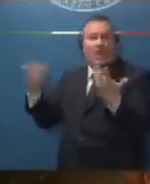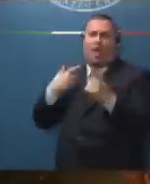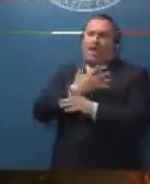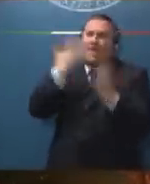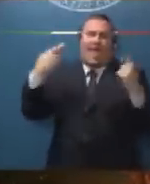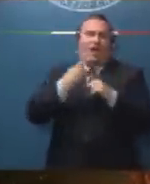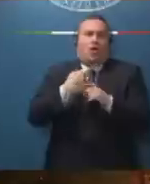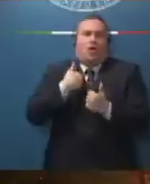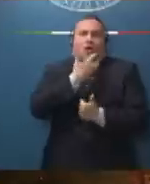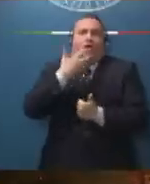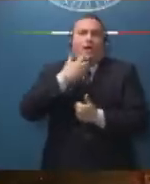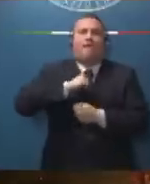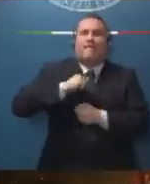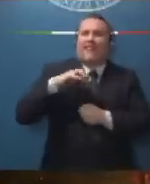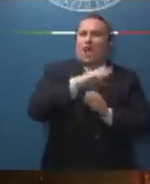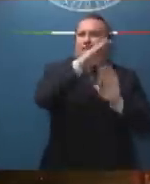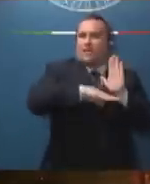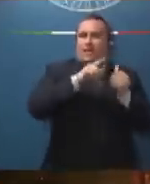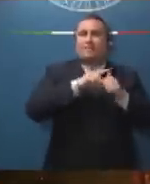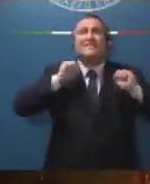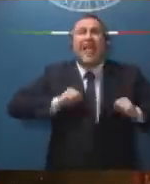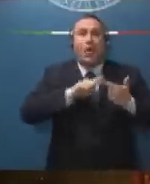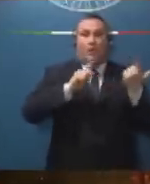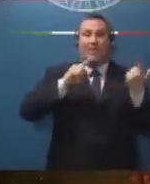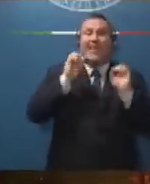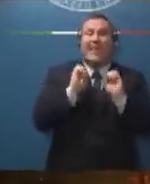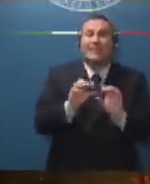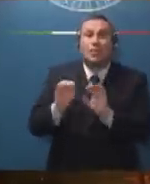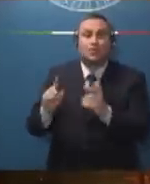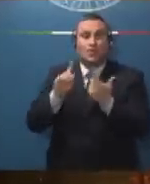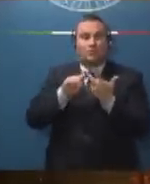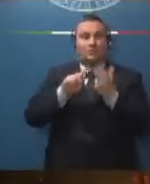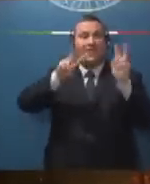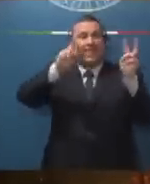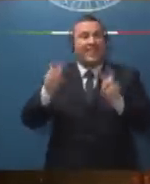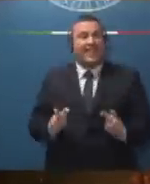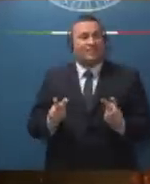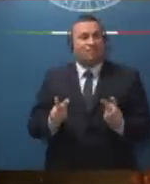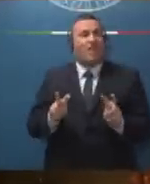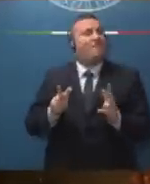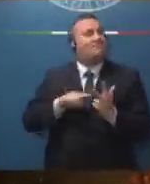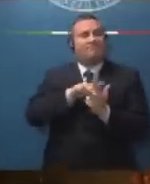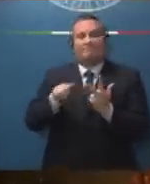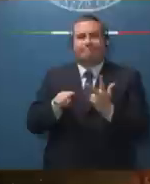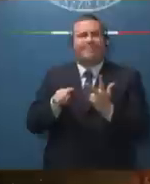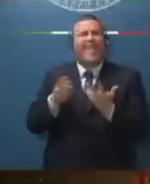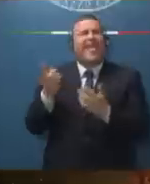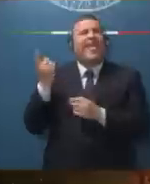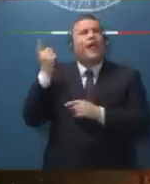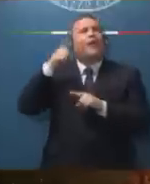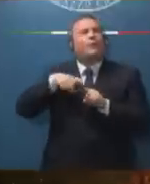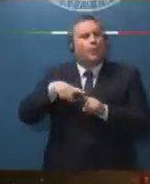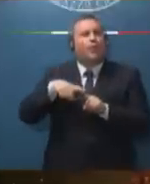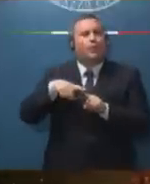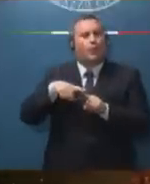Plant salute istruzioni energia e anche l'aiuto dove ci